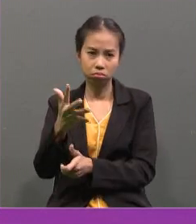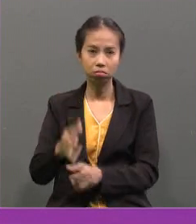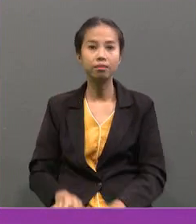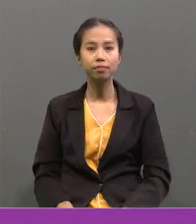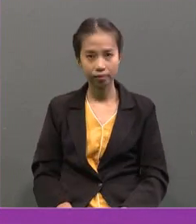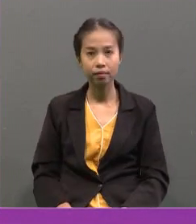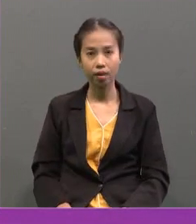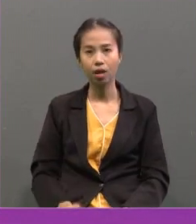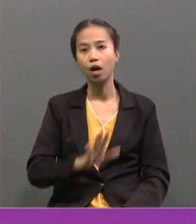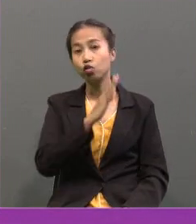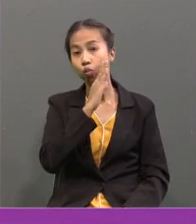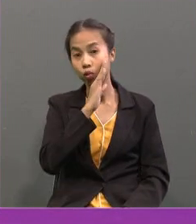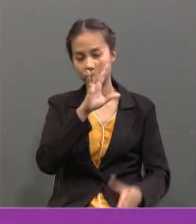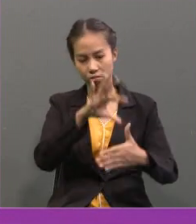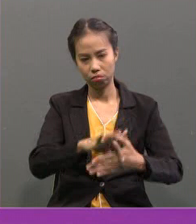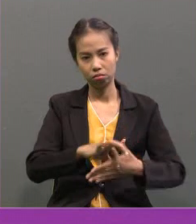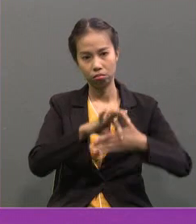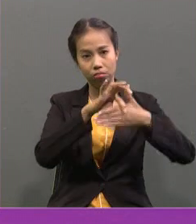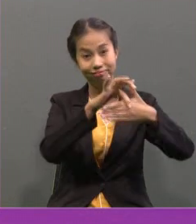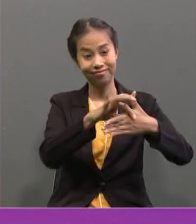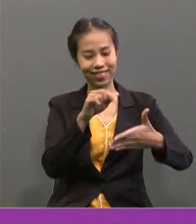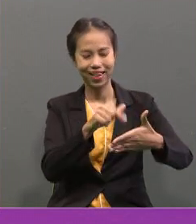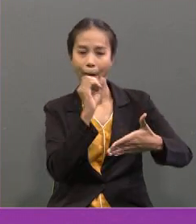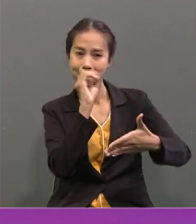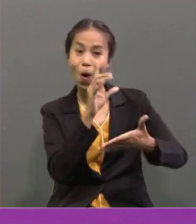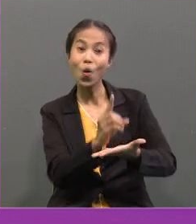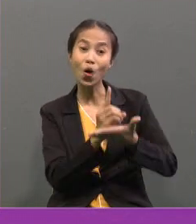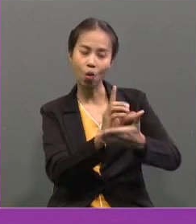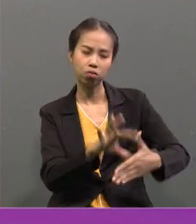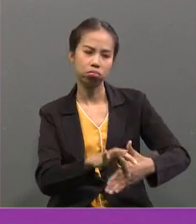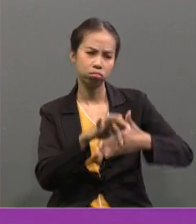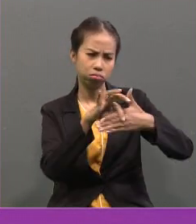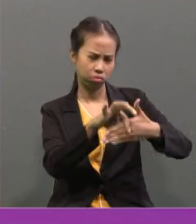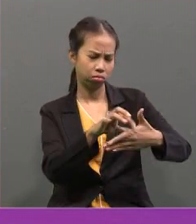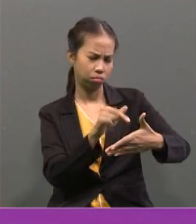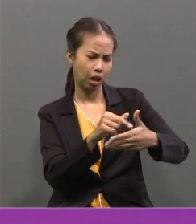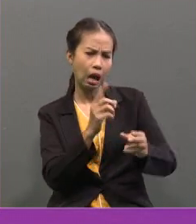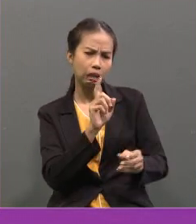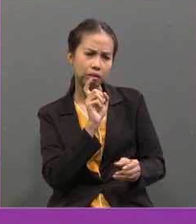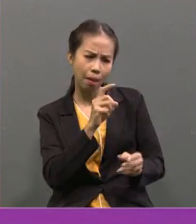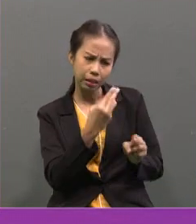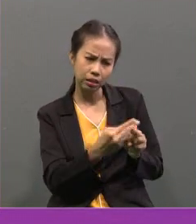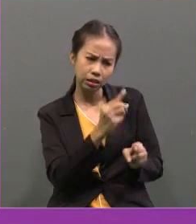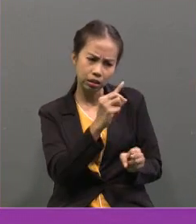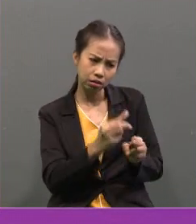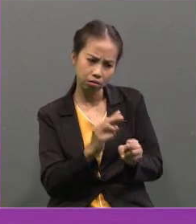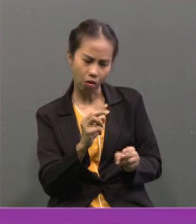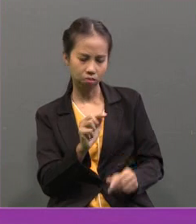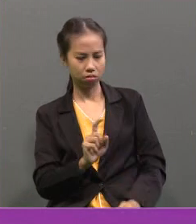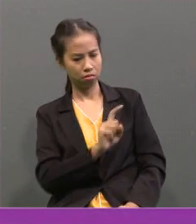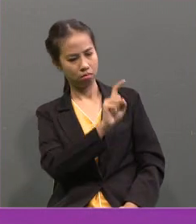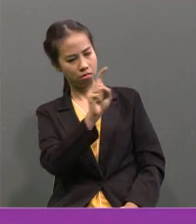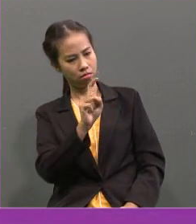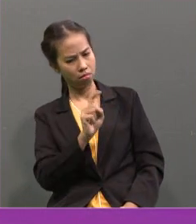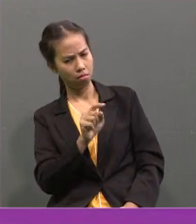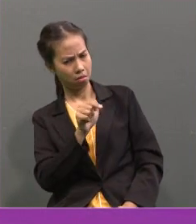ถ้าเกิดว่าเริ่มให้กรอกข้อมูลเริ่มให้กรอกเลดบัตรประจำตัวประชาชนเอ๊ะก่อนนะเอ๊ะก่อนสติมาก่อนเลย